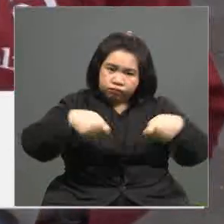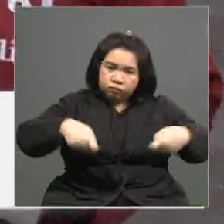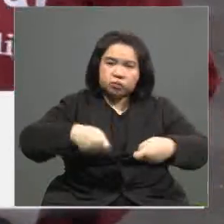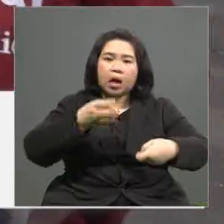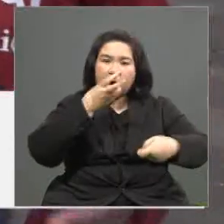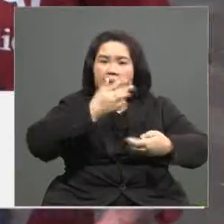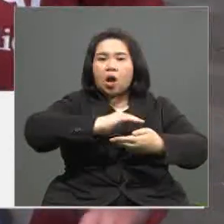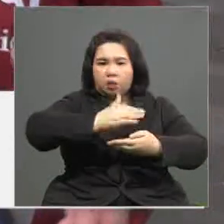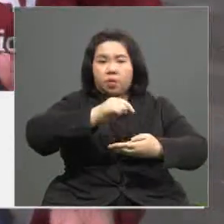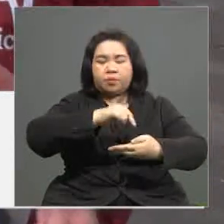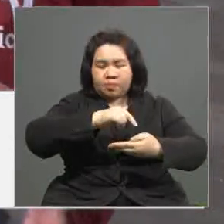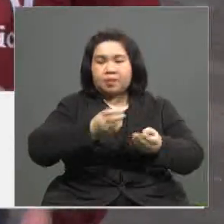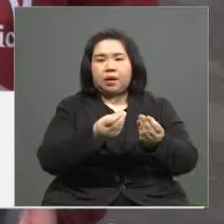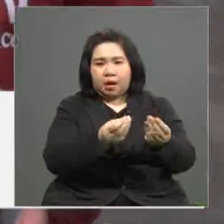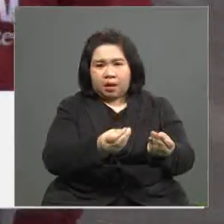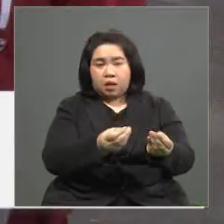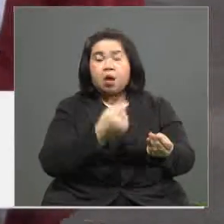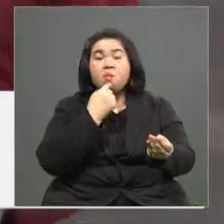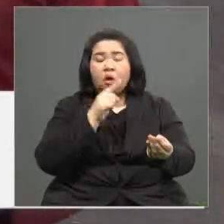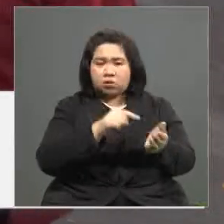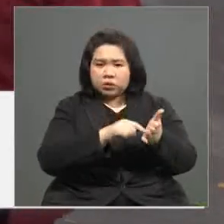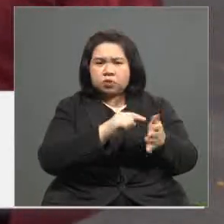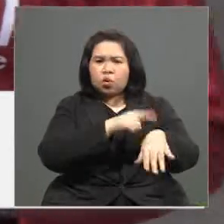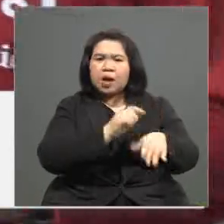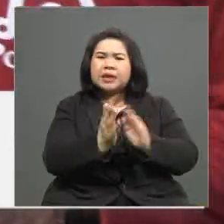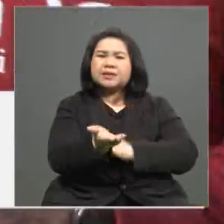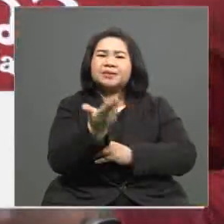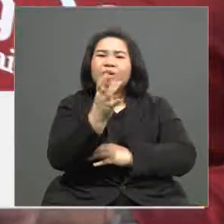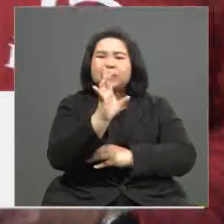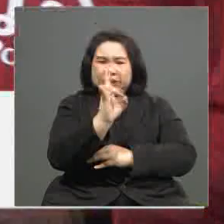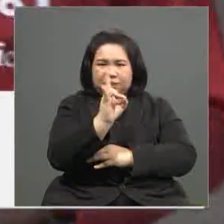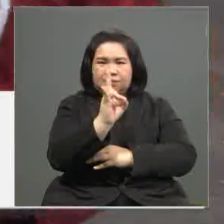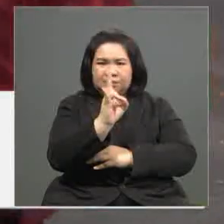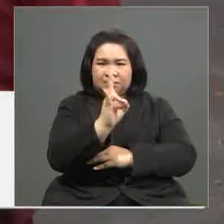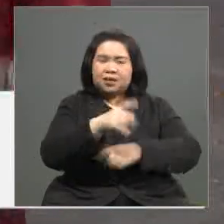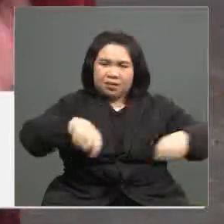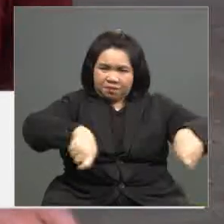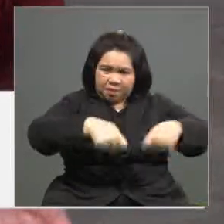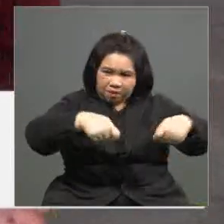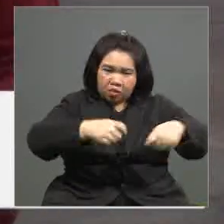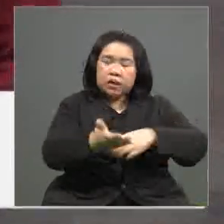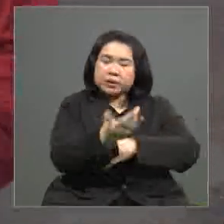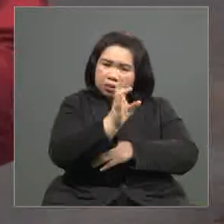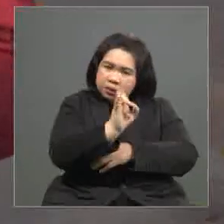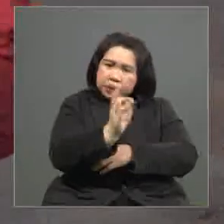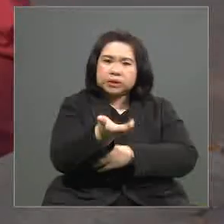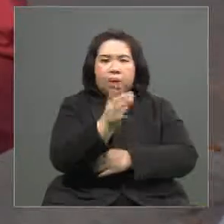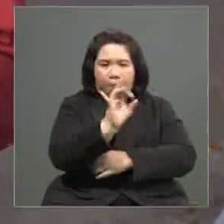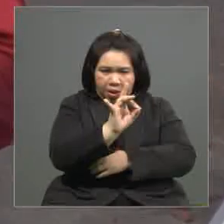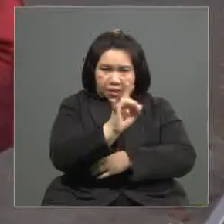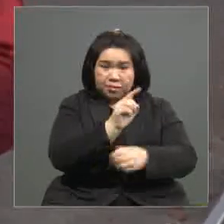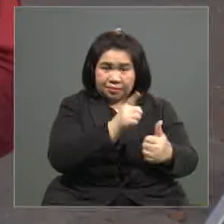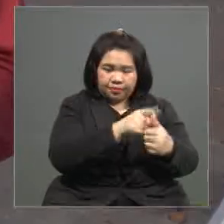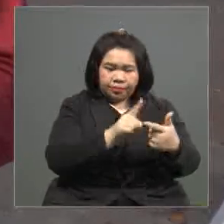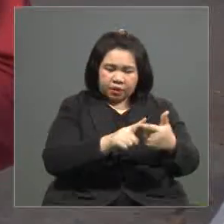นะครับโดยแต่ละวันเนี่ยจะเริ่มตอน7โมงเช้านะครับ7โมง8โมงเช้าช่วงเช้านะครับและช่วงเที่ยงก็